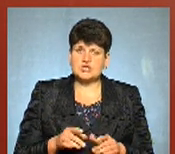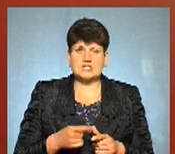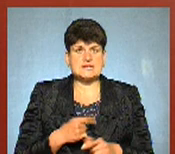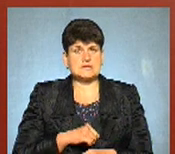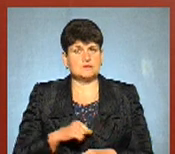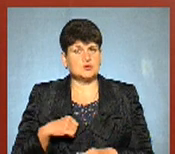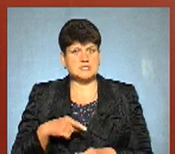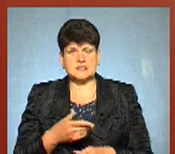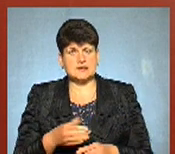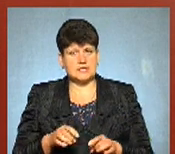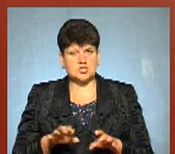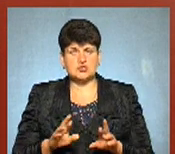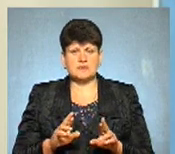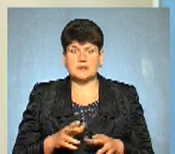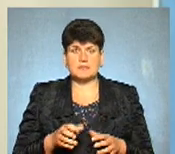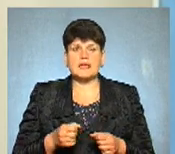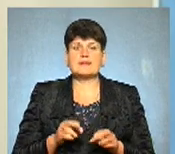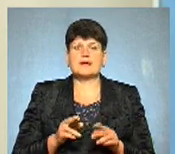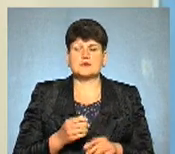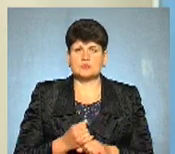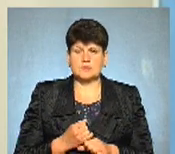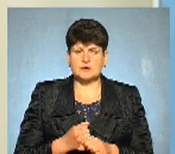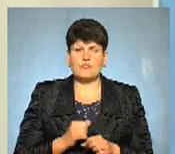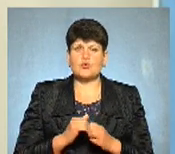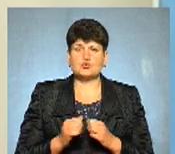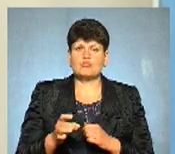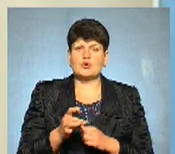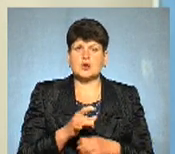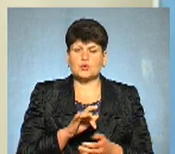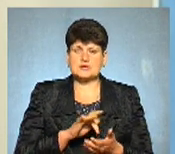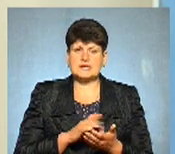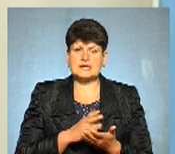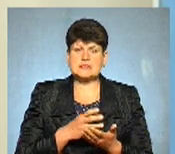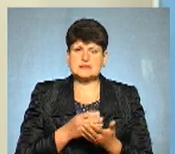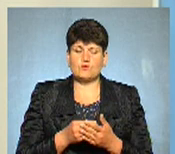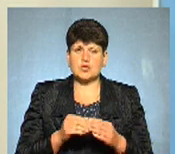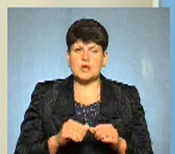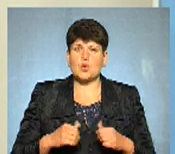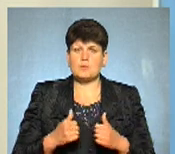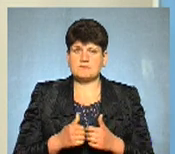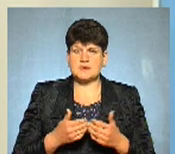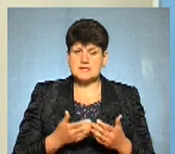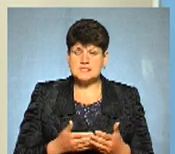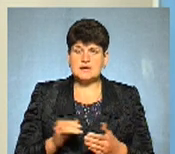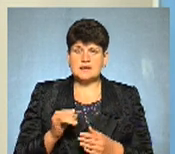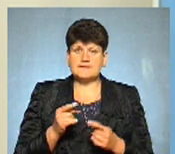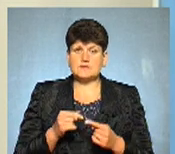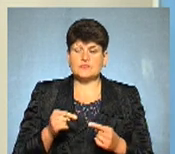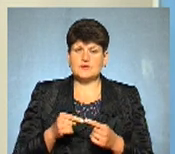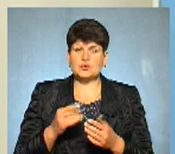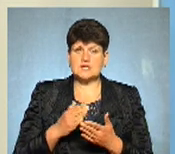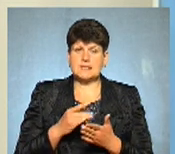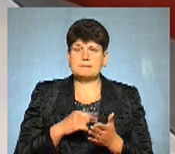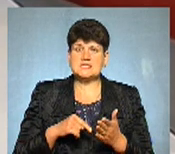самостійне рішення, вони прийняли це зробити? В кожному районному центрі є своя комісія ТЕБ-ТНС. І, відповідно, є міські